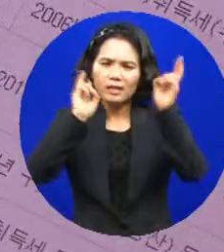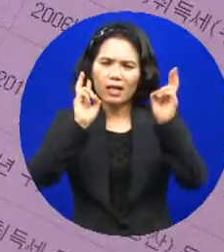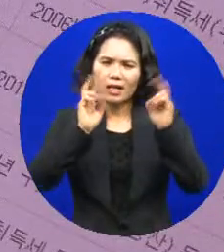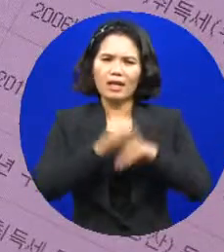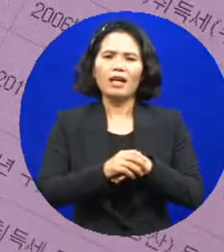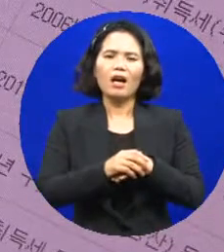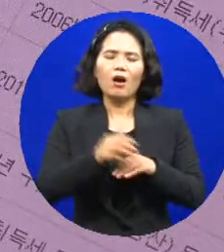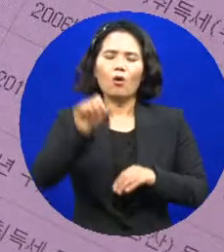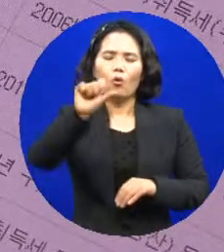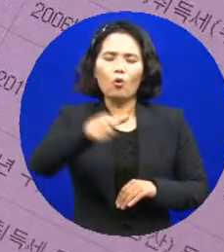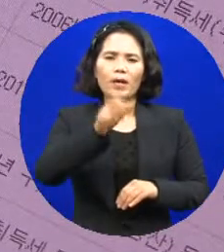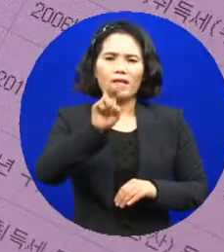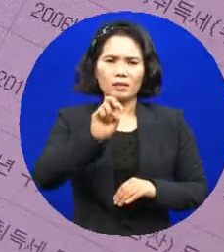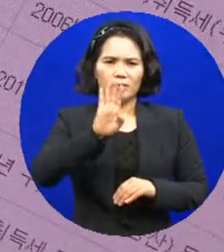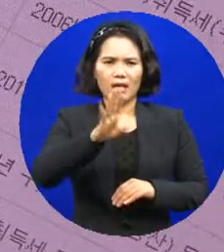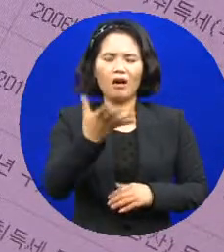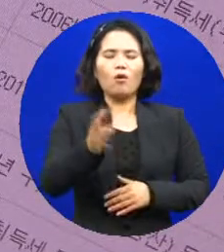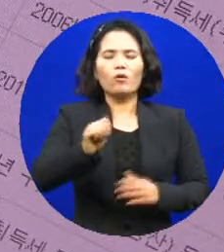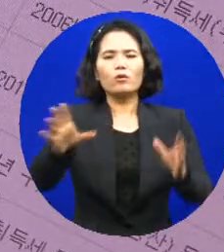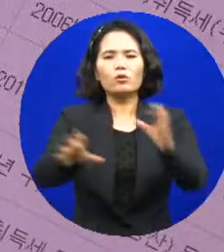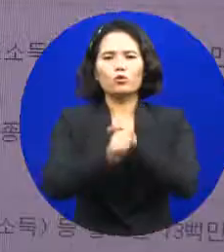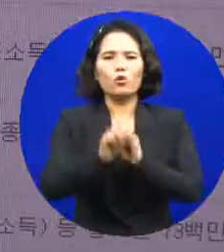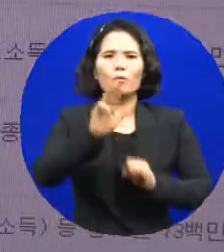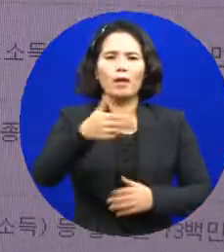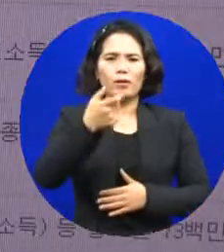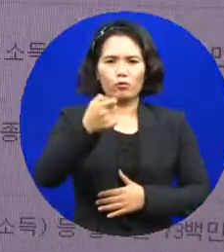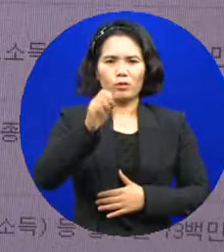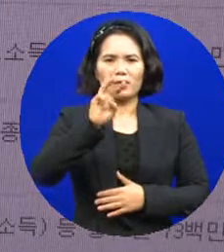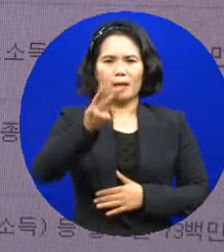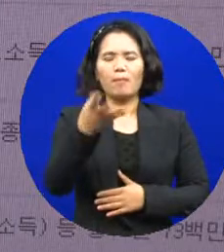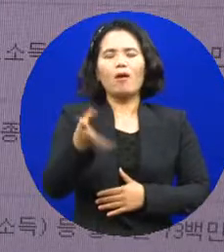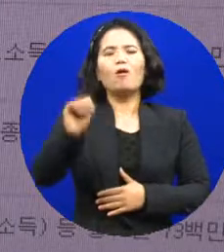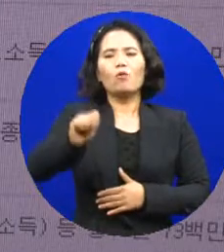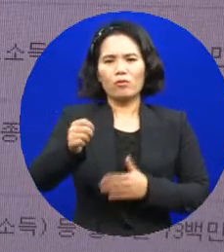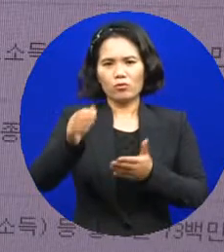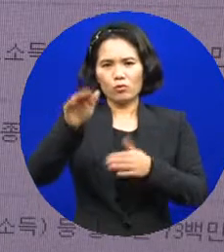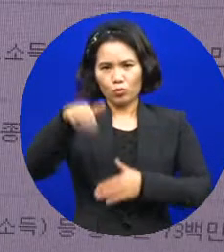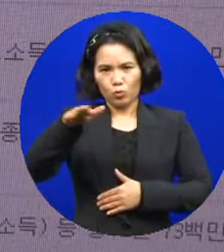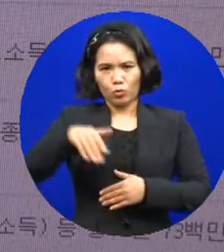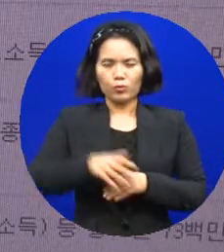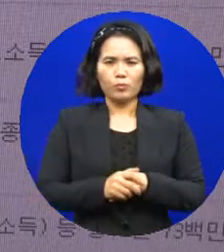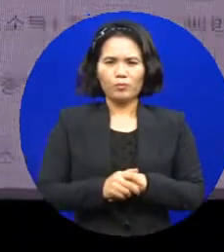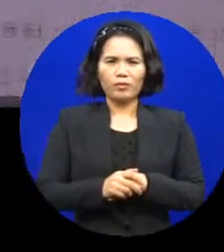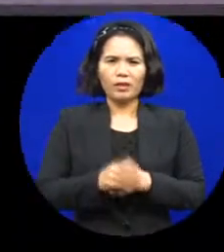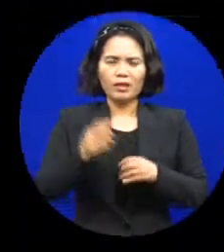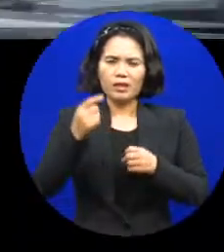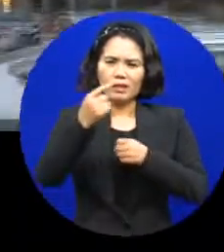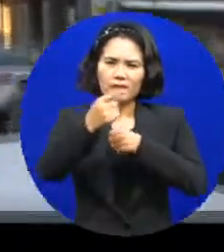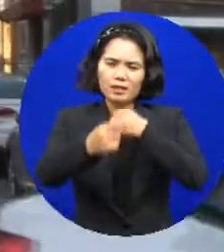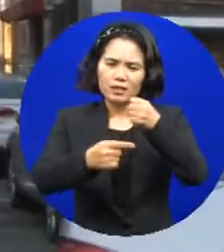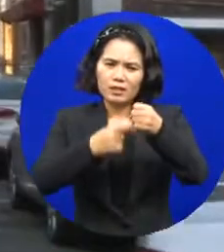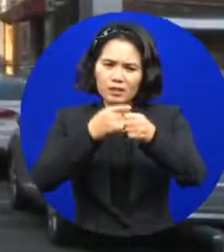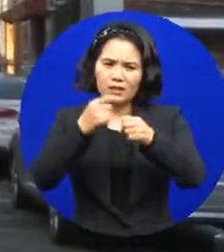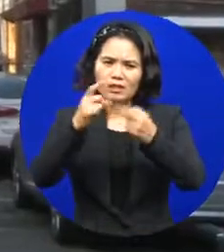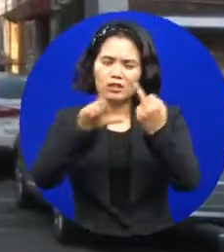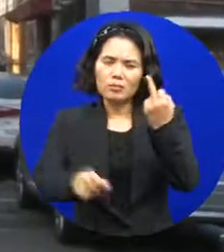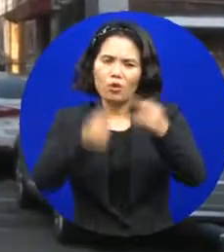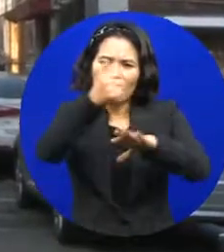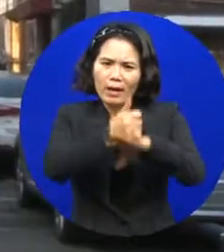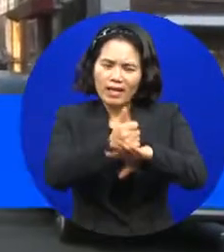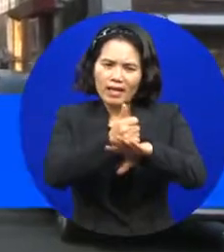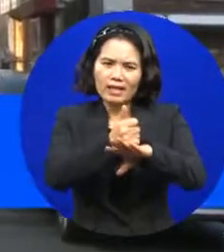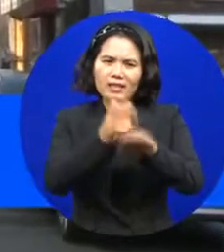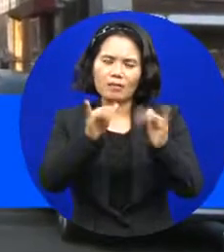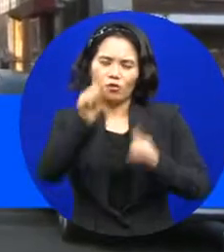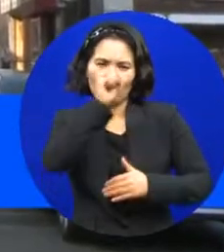체납자 136개 법인이 524억 원으로 총 863억 원에 달합니다. 연말연시